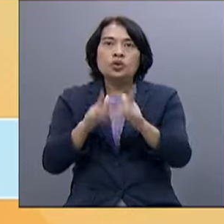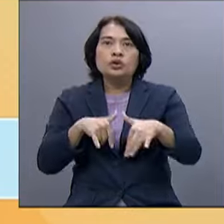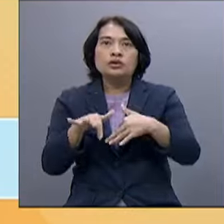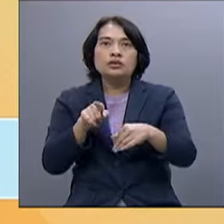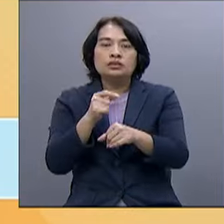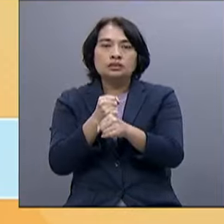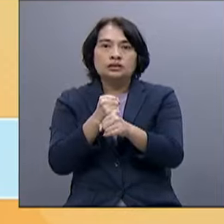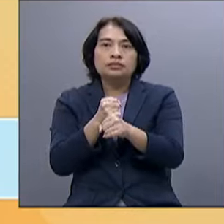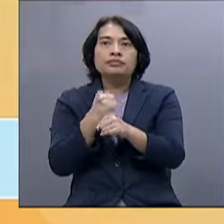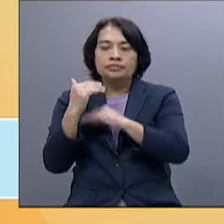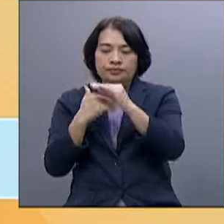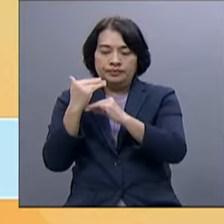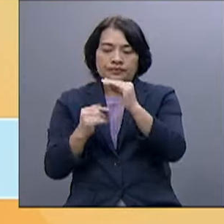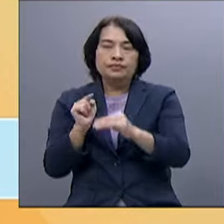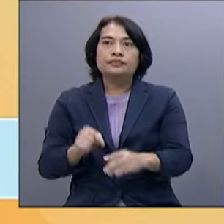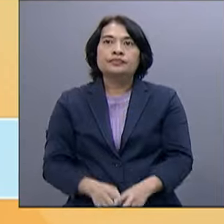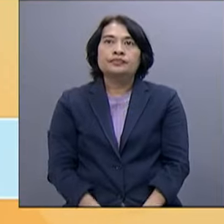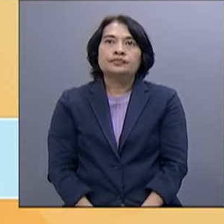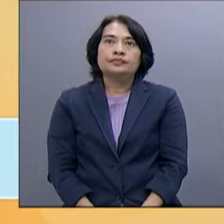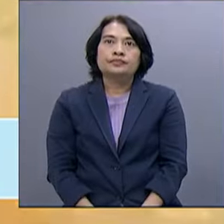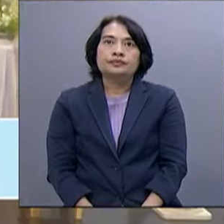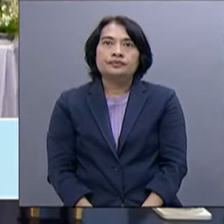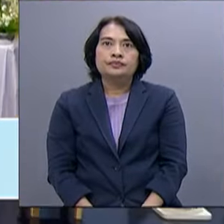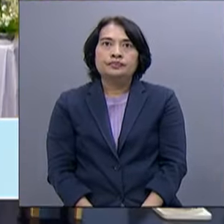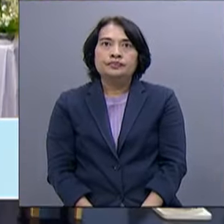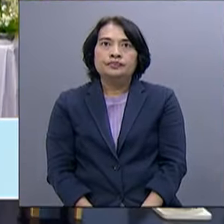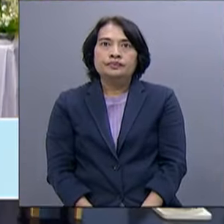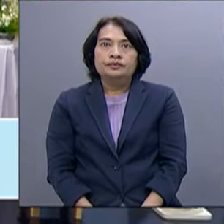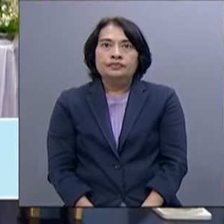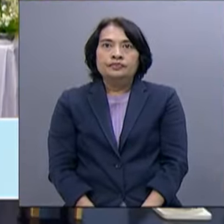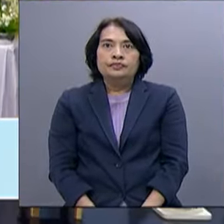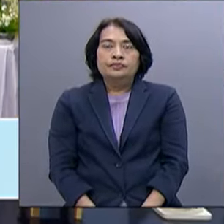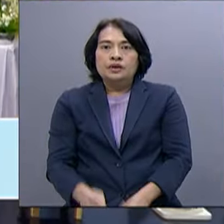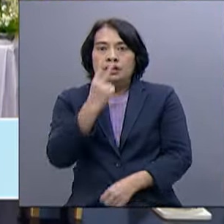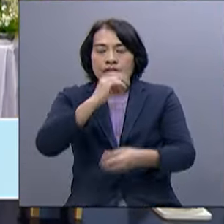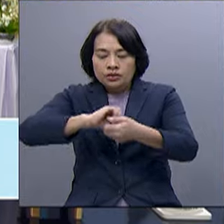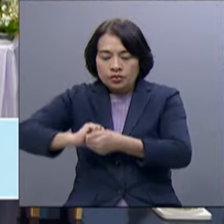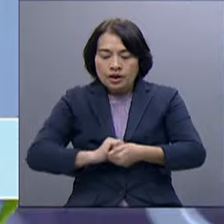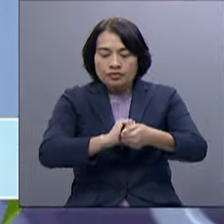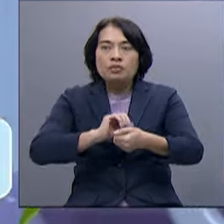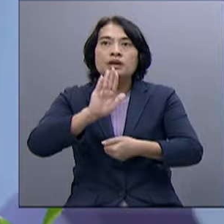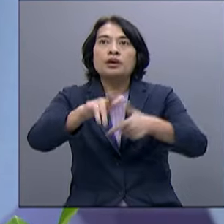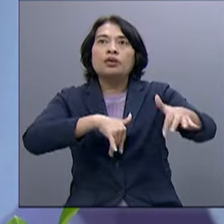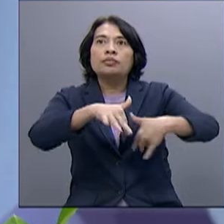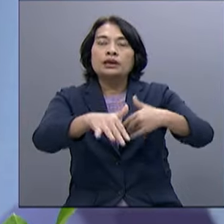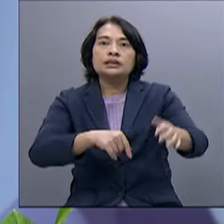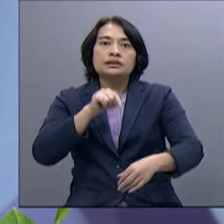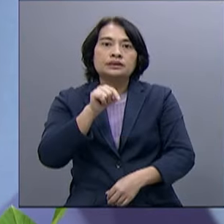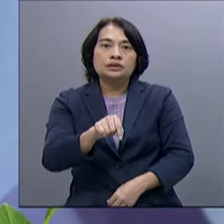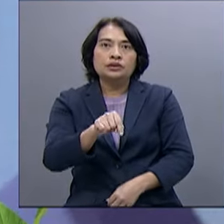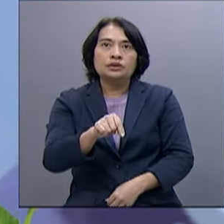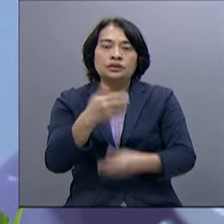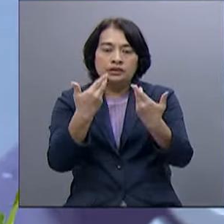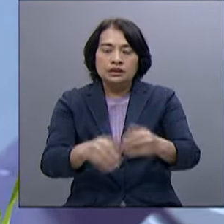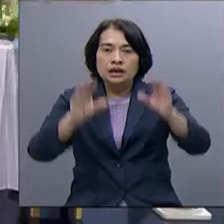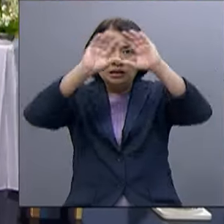ำเนินการต่อเนื่องครับ ทีนี้มาพูดถึงเรื่องของการร่วมมือร่วมใจจากภาคประชาชนแน่นอนหน่วยงานของภาครัฐอย่าง